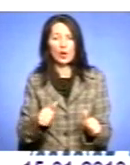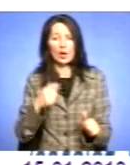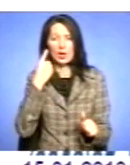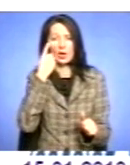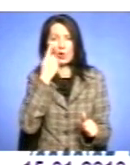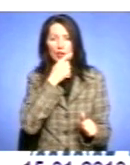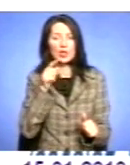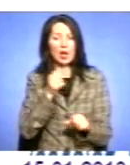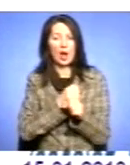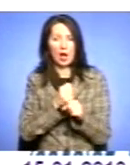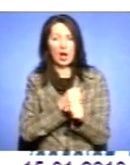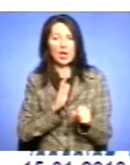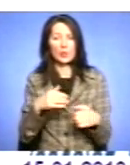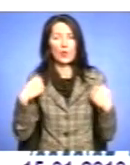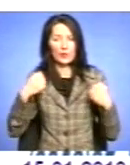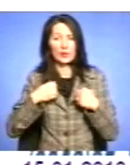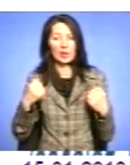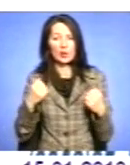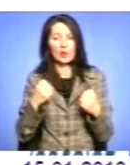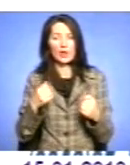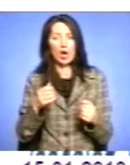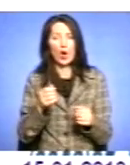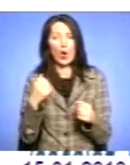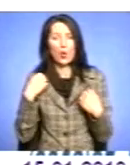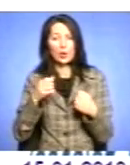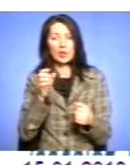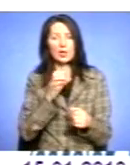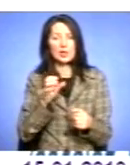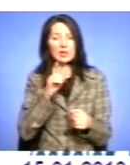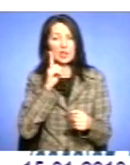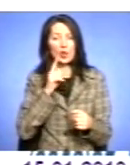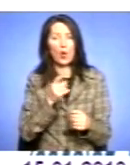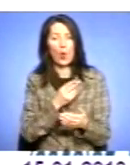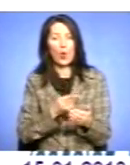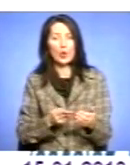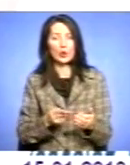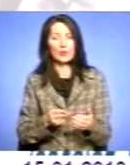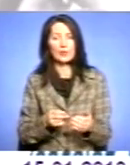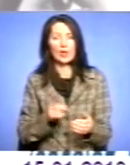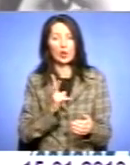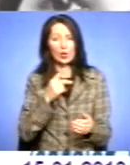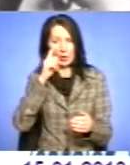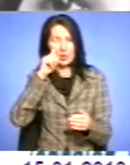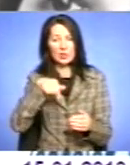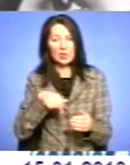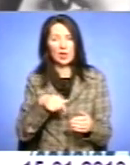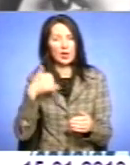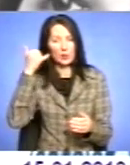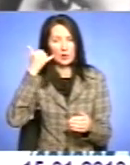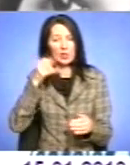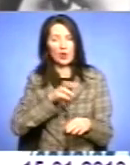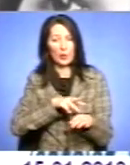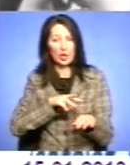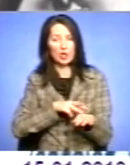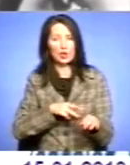куртку чорного кольору, темні спортивні штани. Хто володіє будь-якою інформацією про розшукуваних, телефонуйте у Тернополі. Код